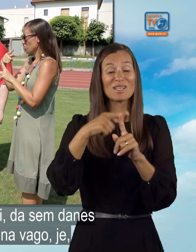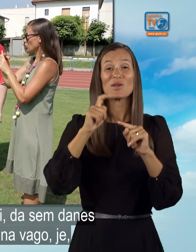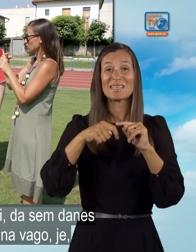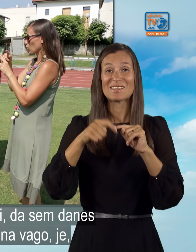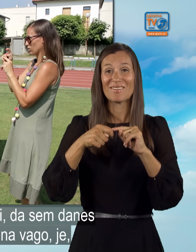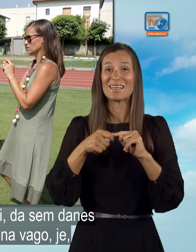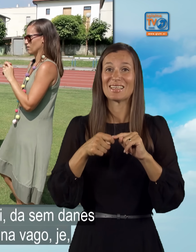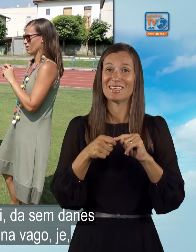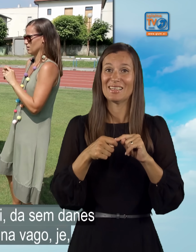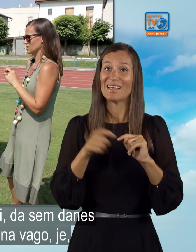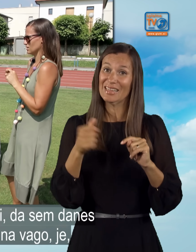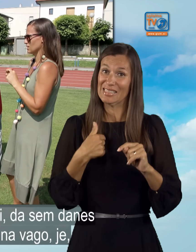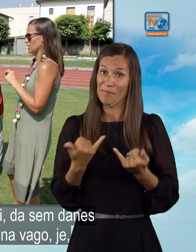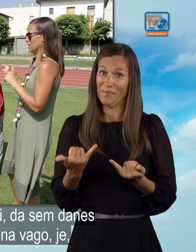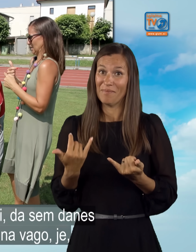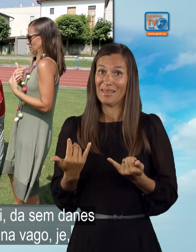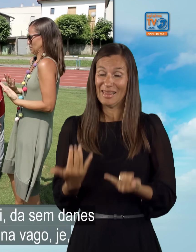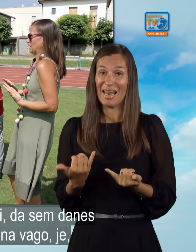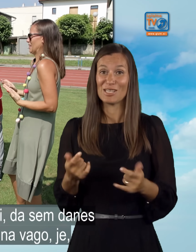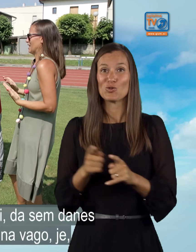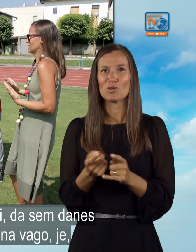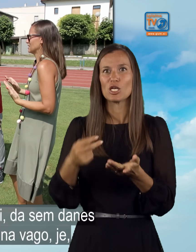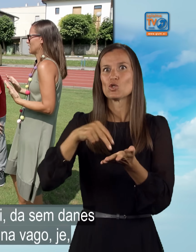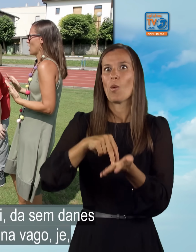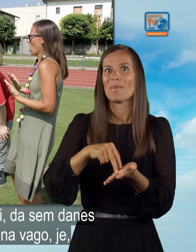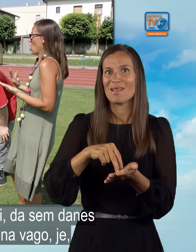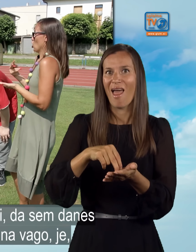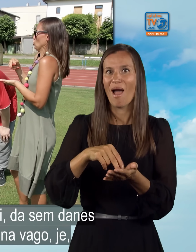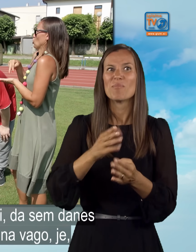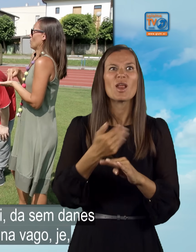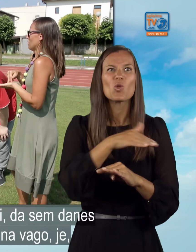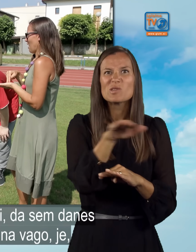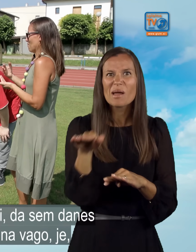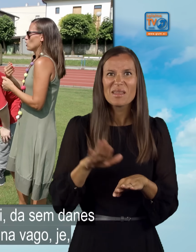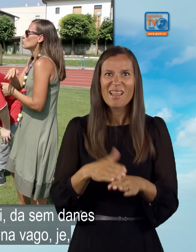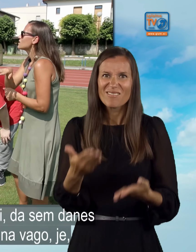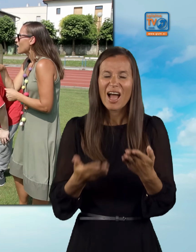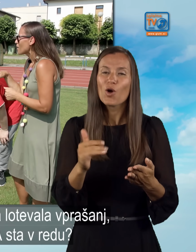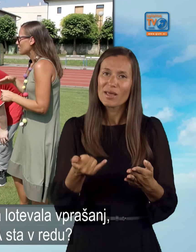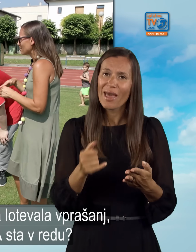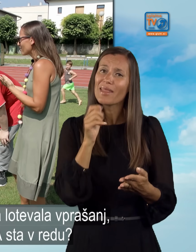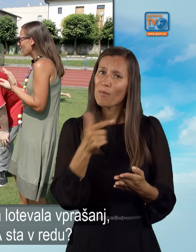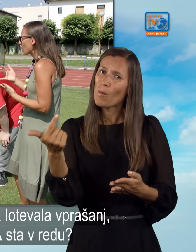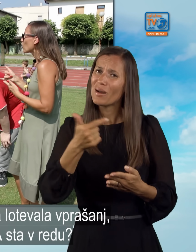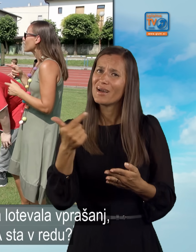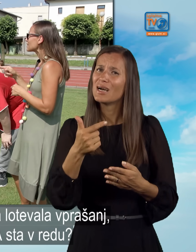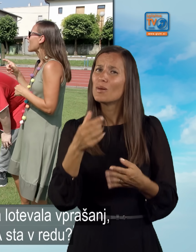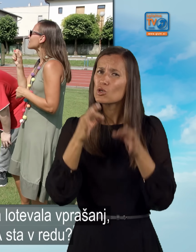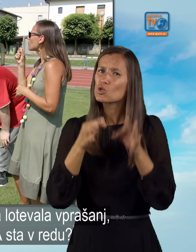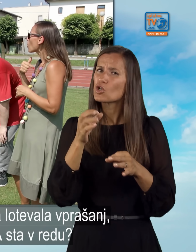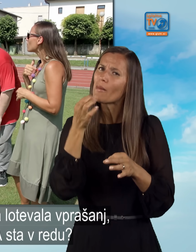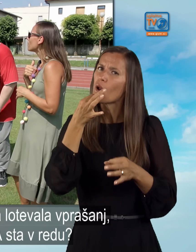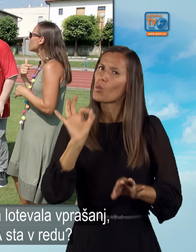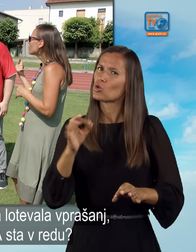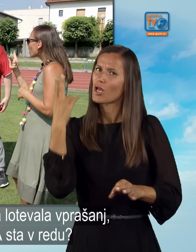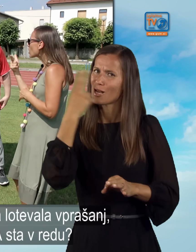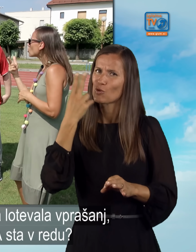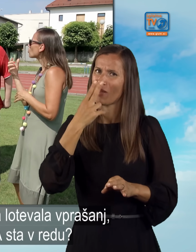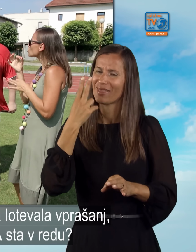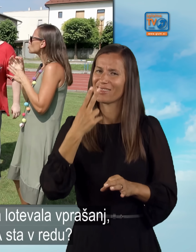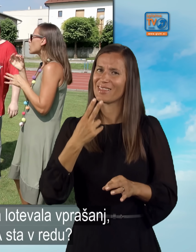Pozitivnih stvari, da sem jaz danes stopila pred vsemi na vago, je ta, da jo bom poskušala malo boljše